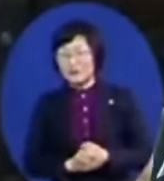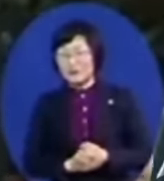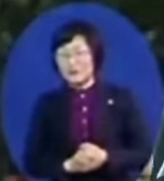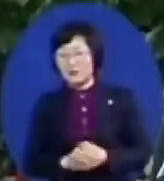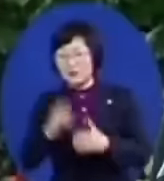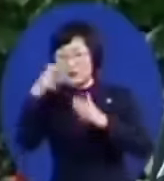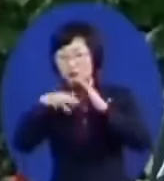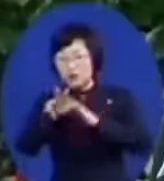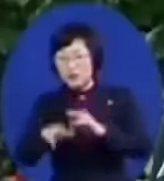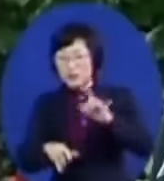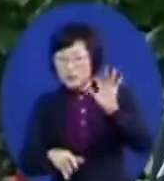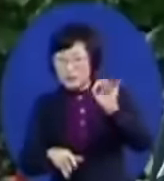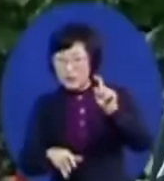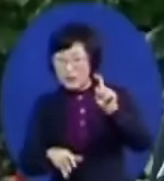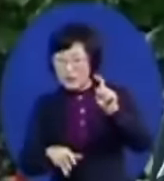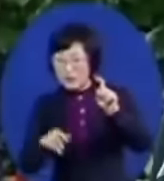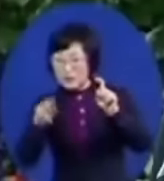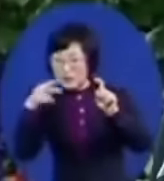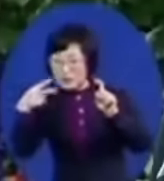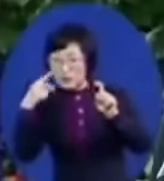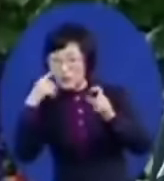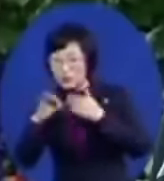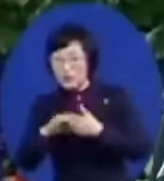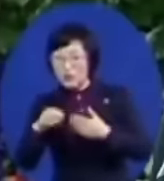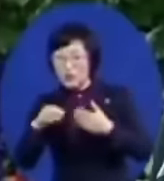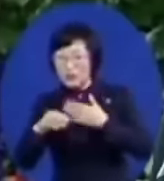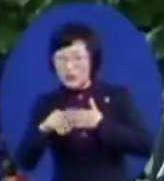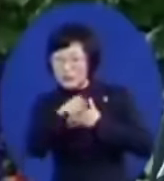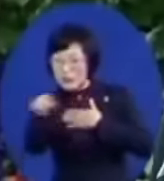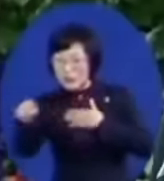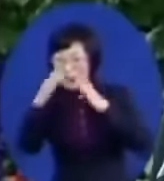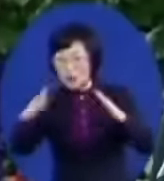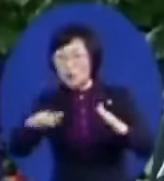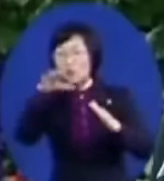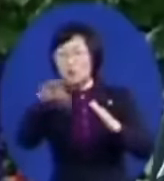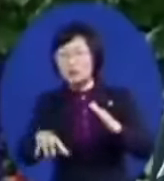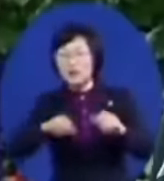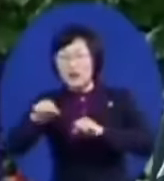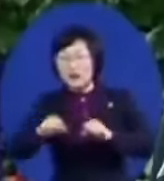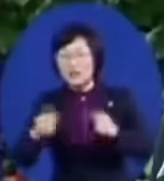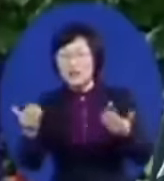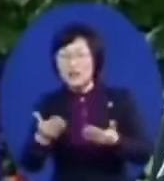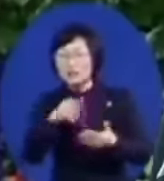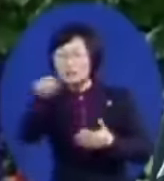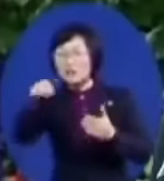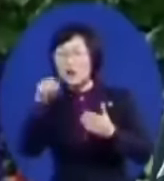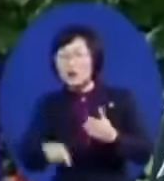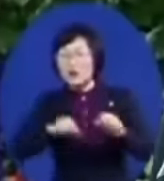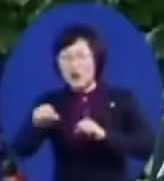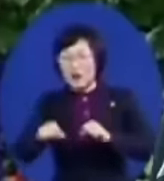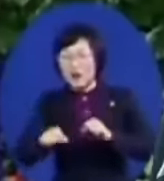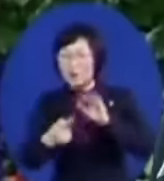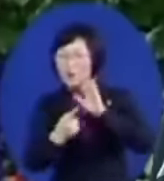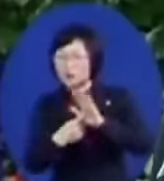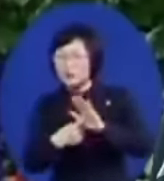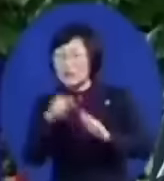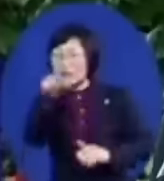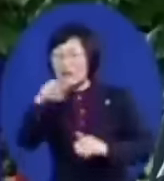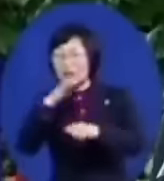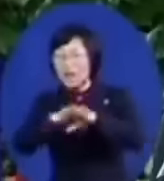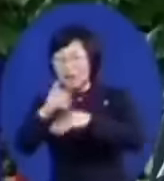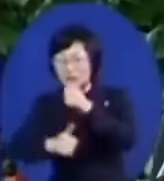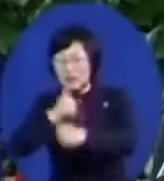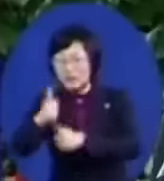출애굽기 10장 2절에 보면 내게 내가 애굽에서 행한 일들 곧 내가 그들 가운데서 행한 표징을 내 아들과 내 자손의 귀에